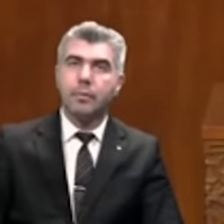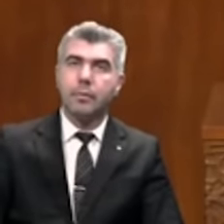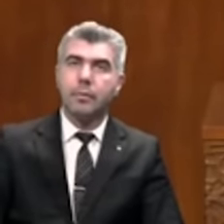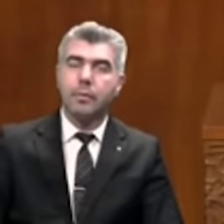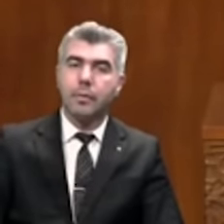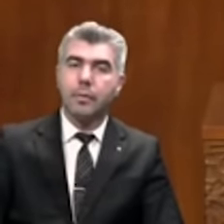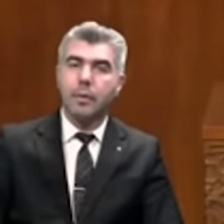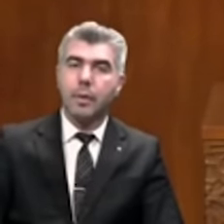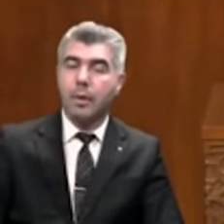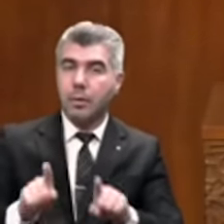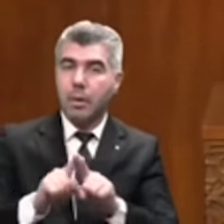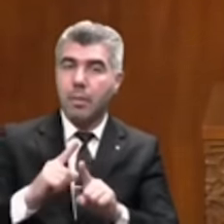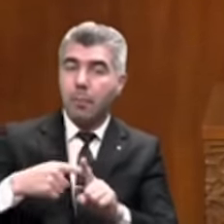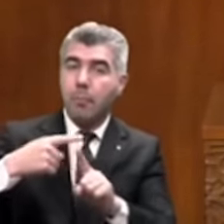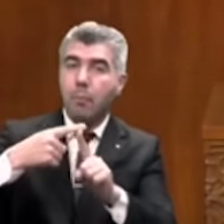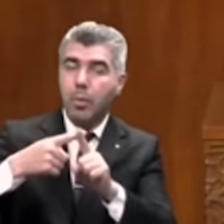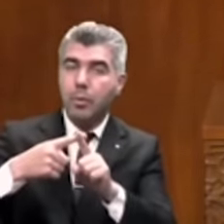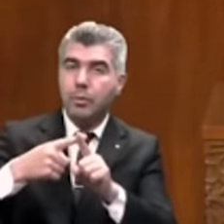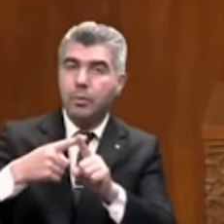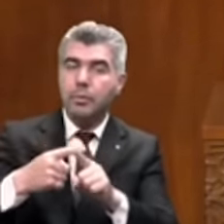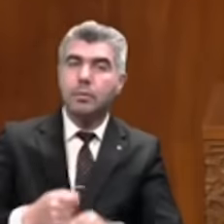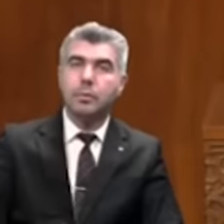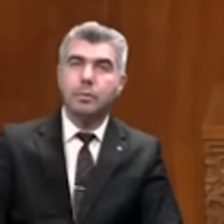اكبر يعني زياده اللي عرفتها